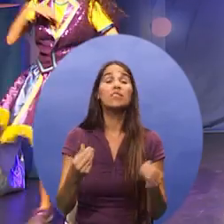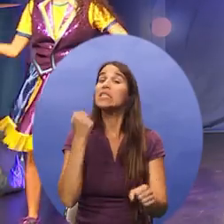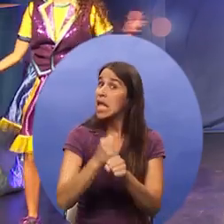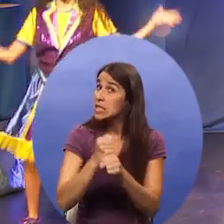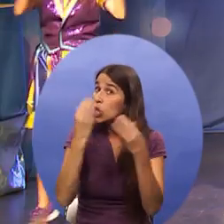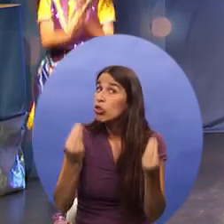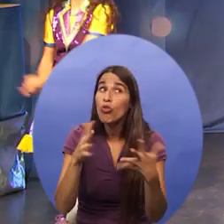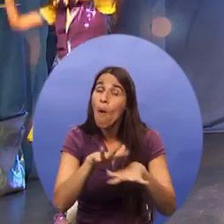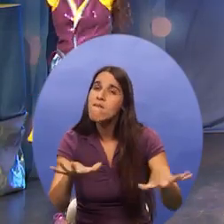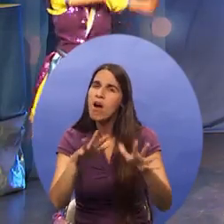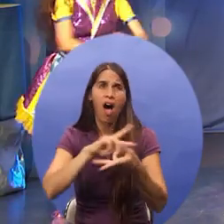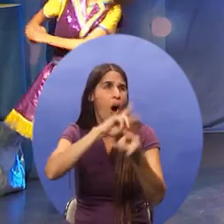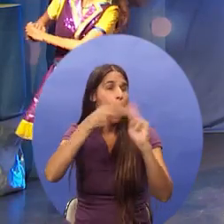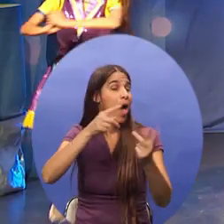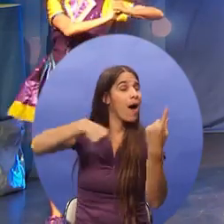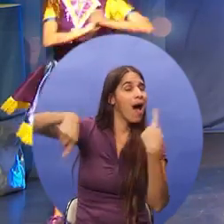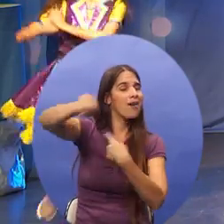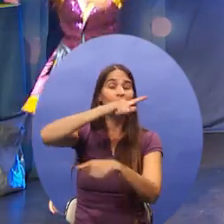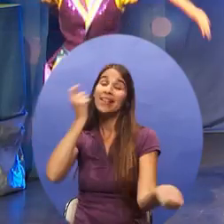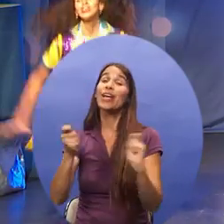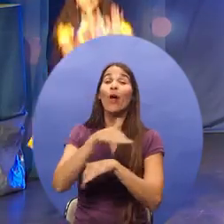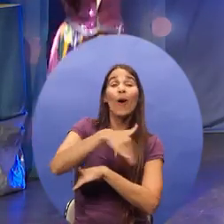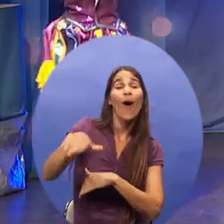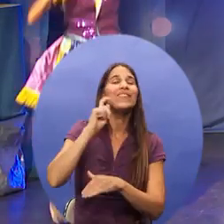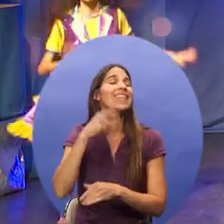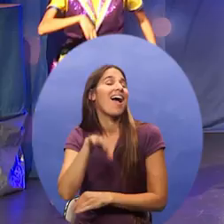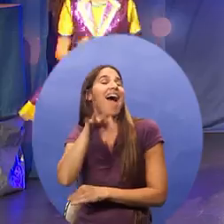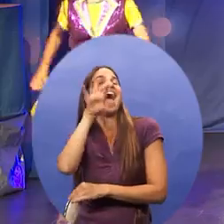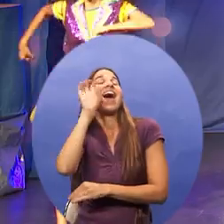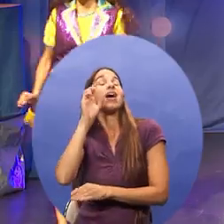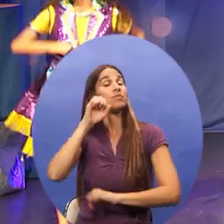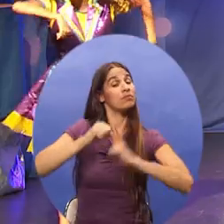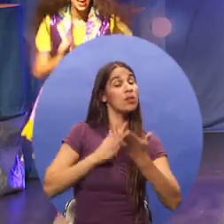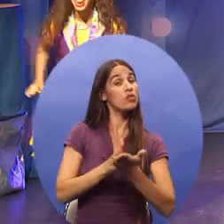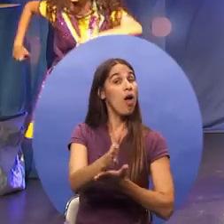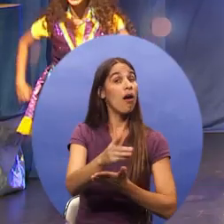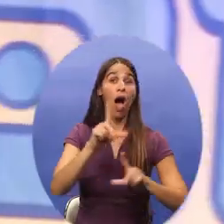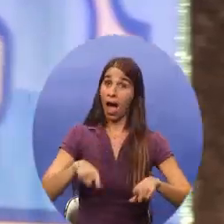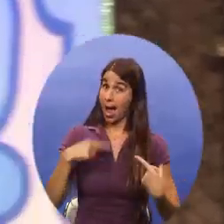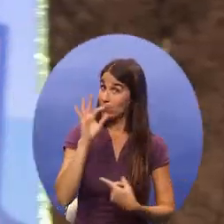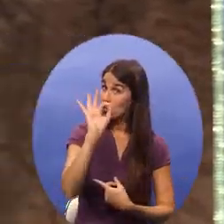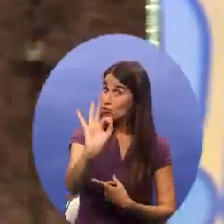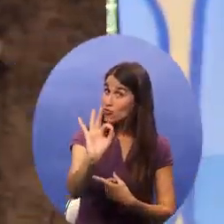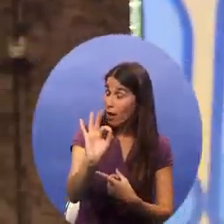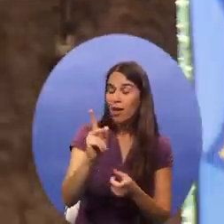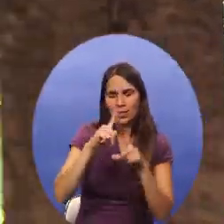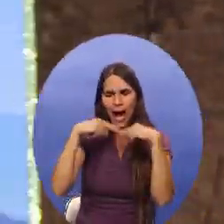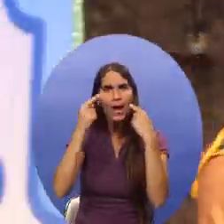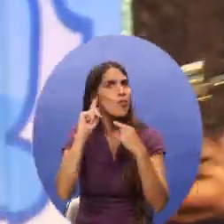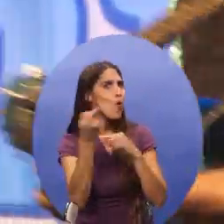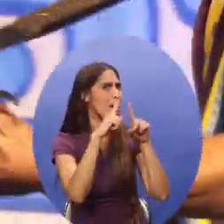שולט, כן. עשה רק טוב, כי העולם הגול קוד ברחוב, תצחק בצחוק גדול, לך ישר, החיים הם בשבילך,